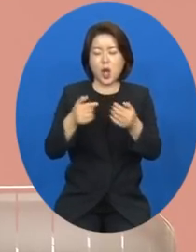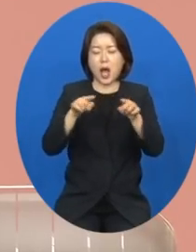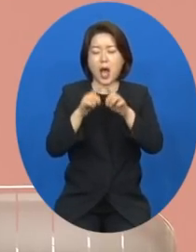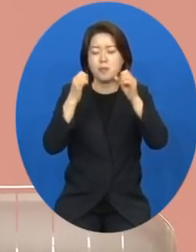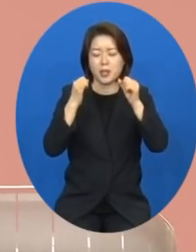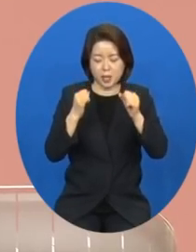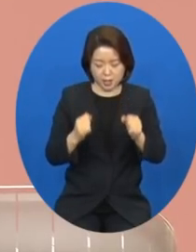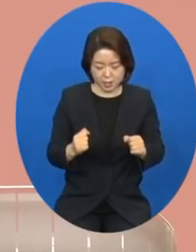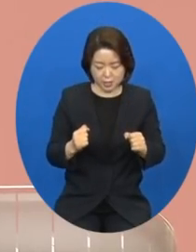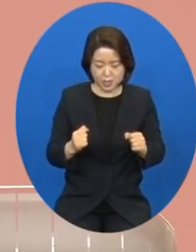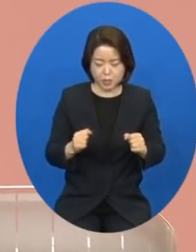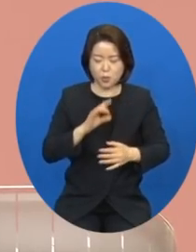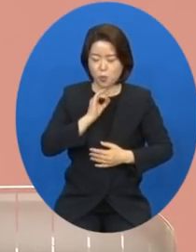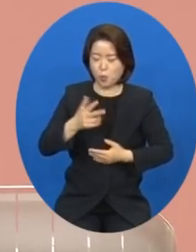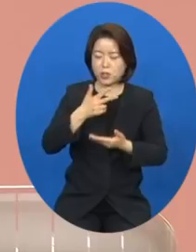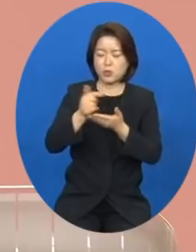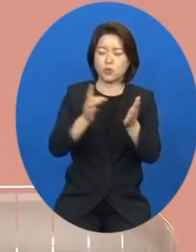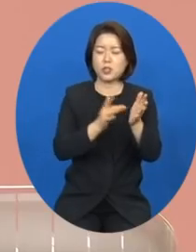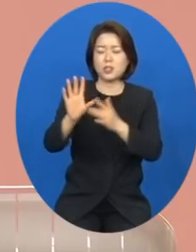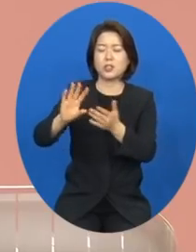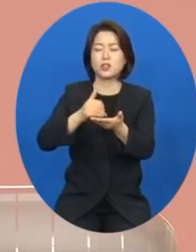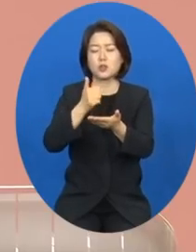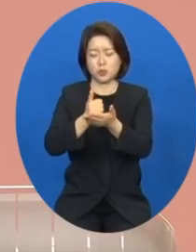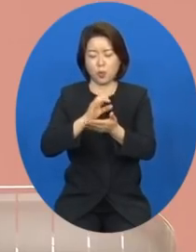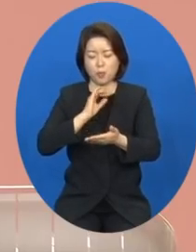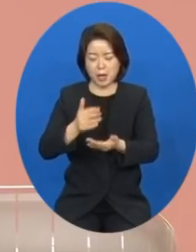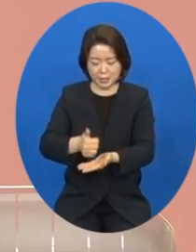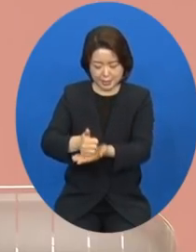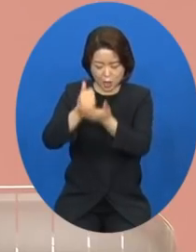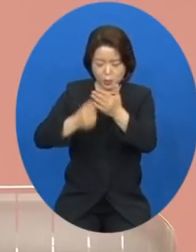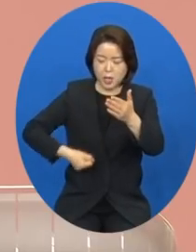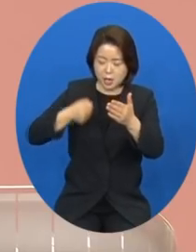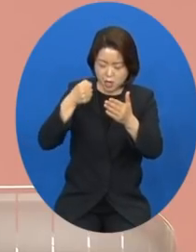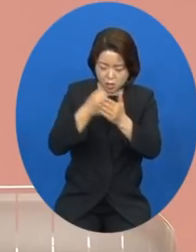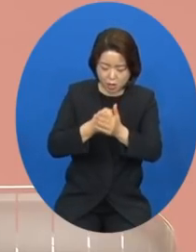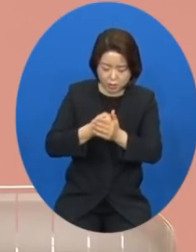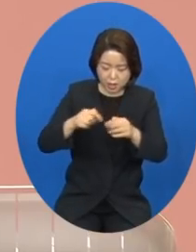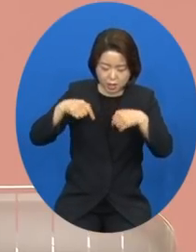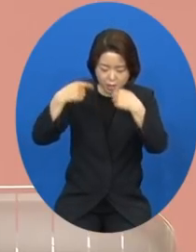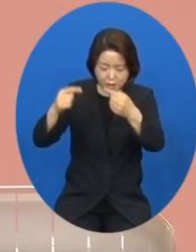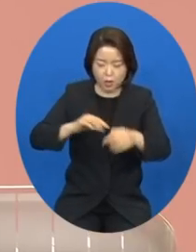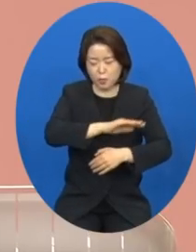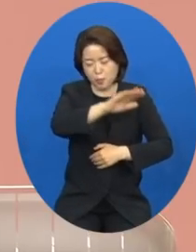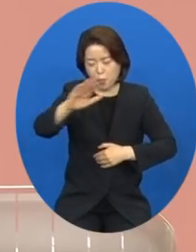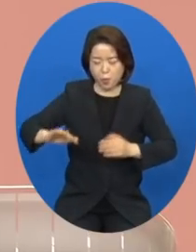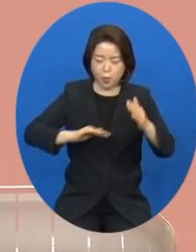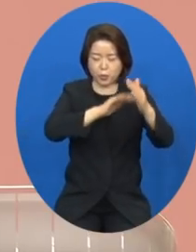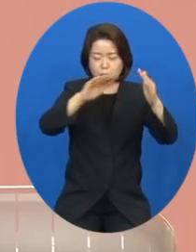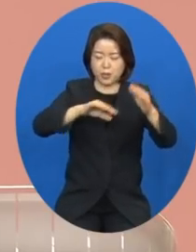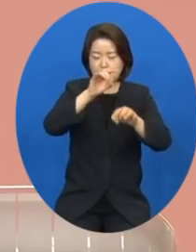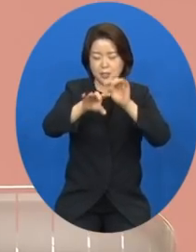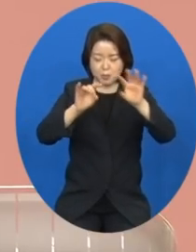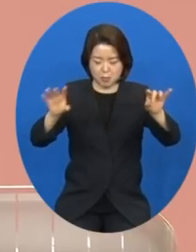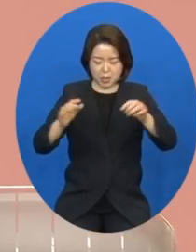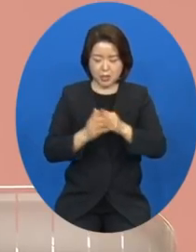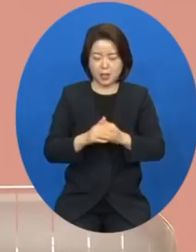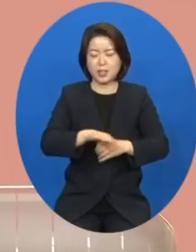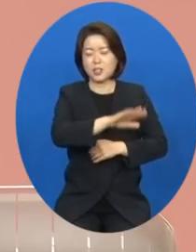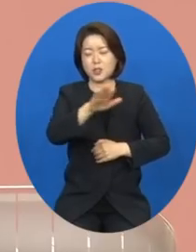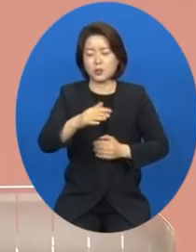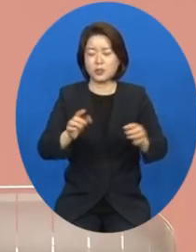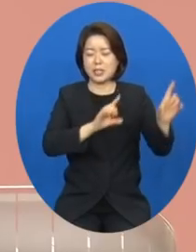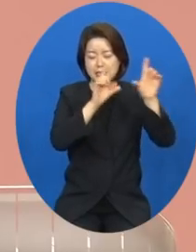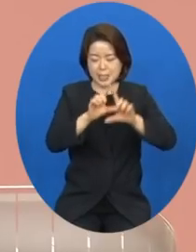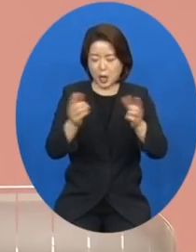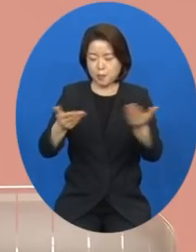함께하시는 오직 주 의 소리 수만 섬기기로 결단하며 나아가 널이 모든 가정들 가운데 저들의 삶과 일터와